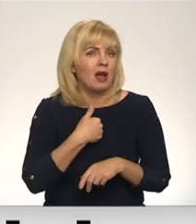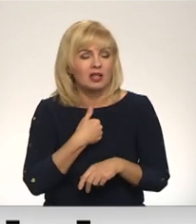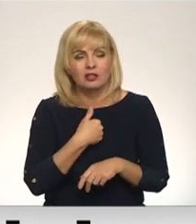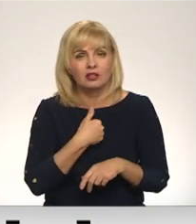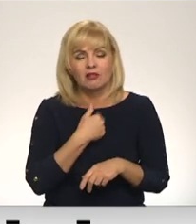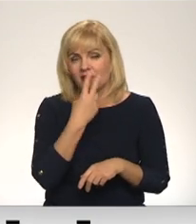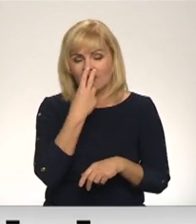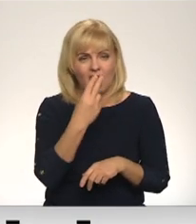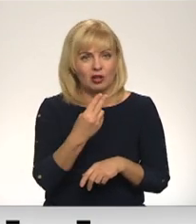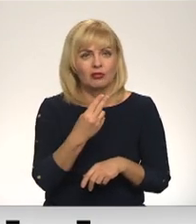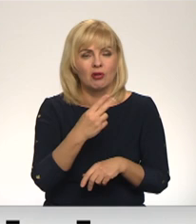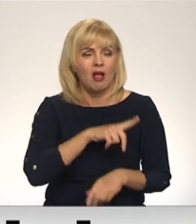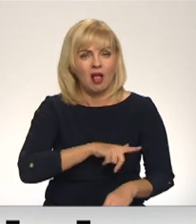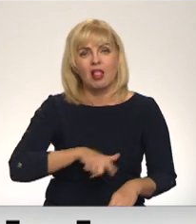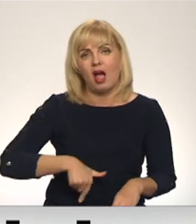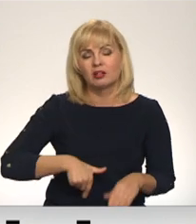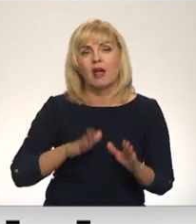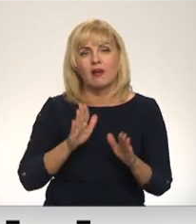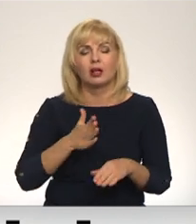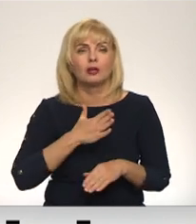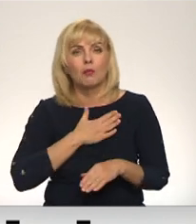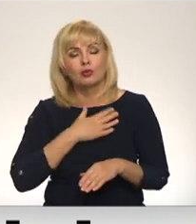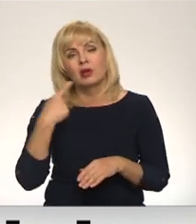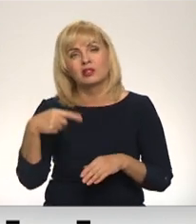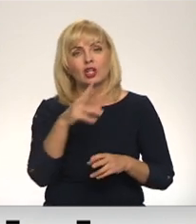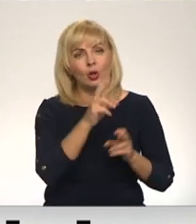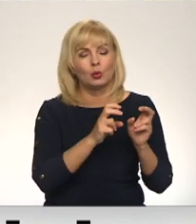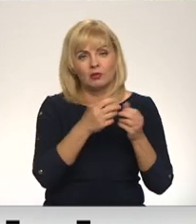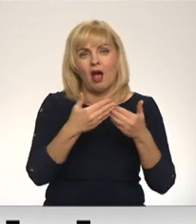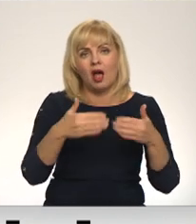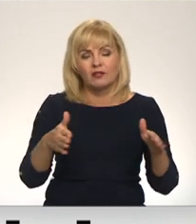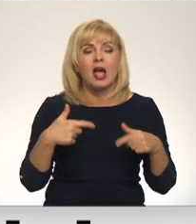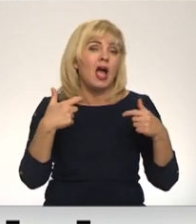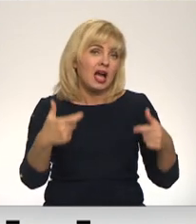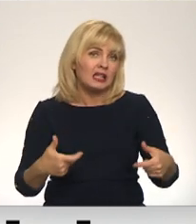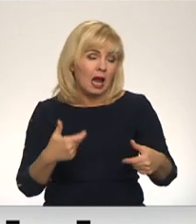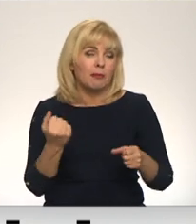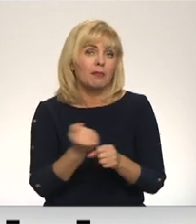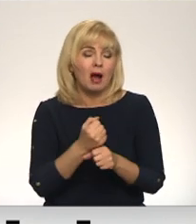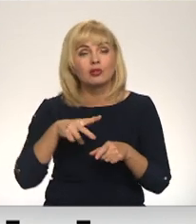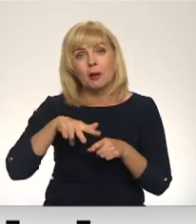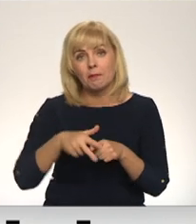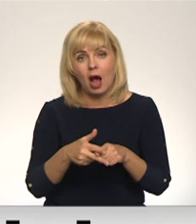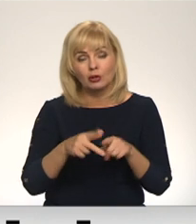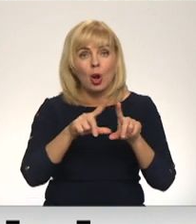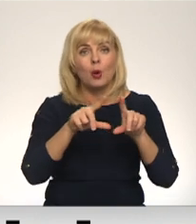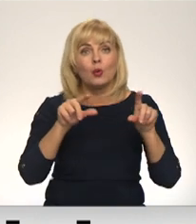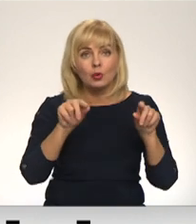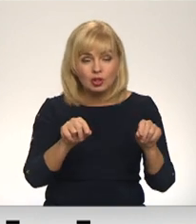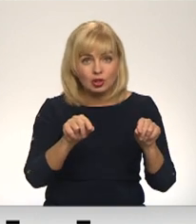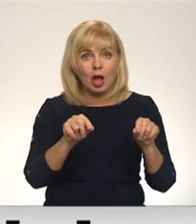tiešām neredzu, ka Latvijā varētu kāda mūsu vai cita rūpnīca atvērties. Riepu pārstrādi pārtraucis arī uzņēmums